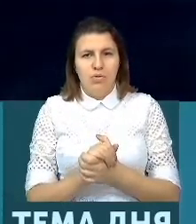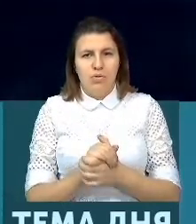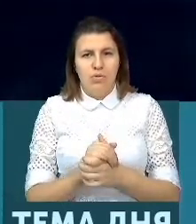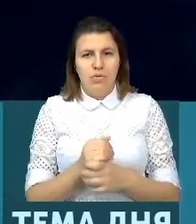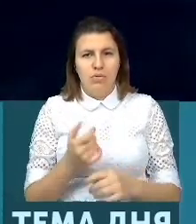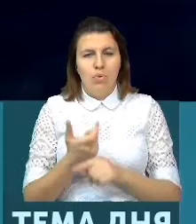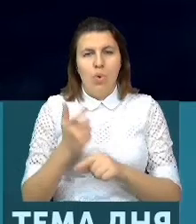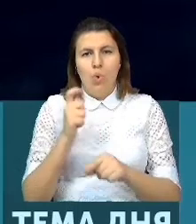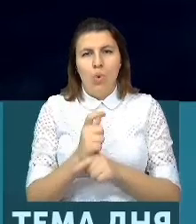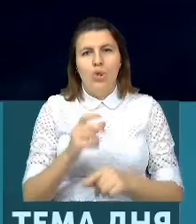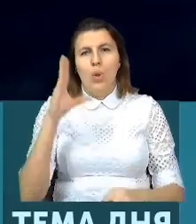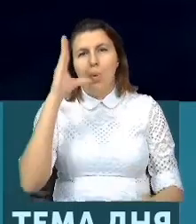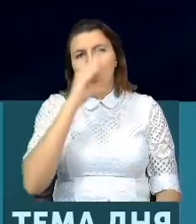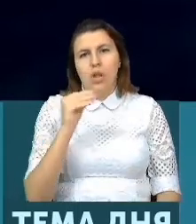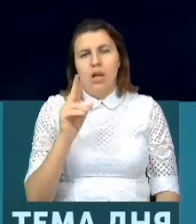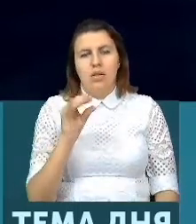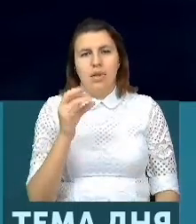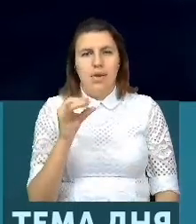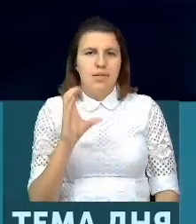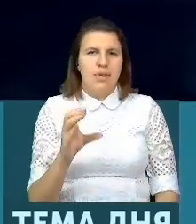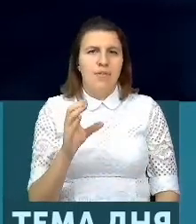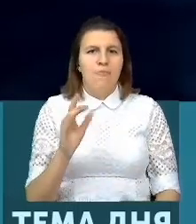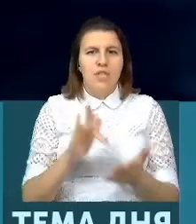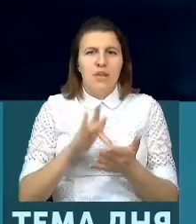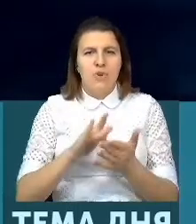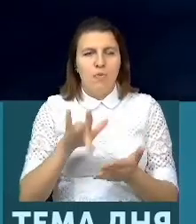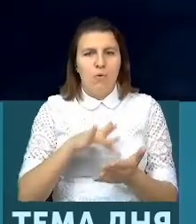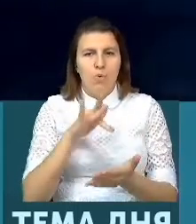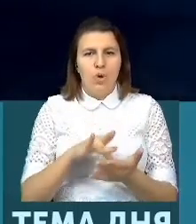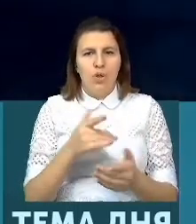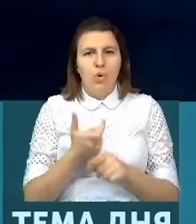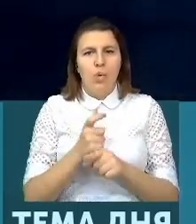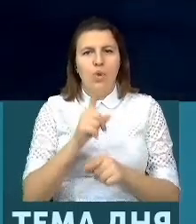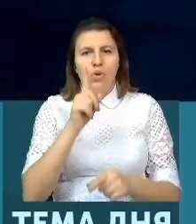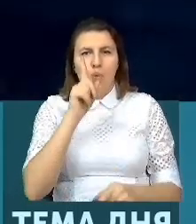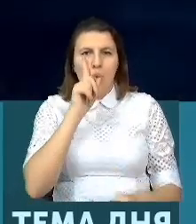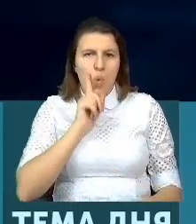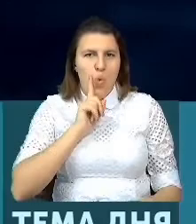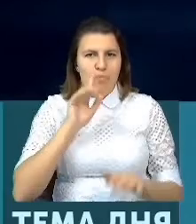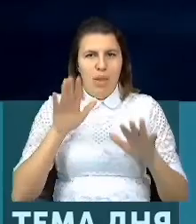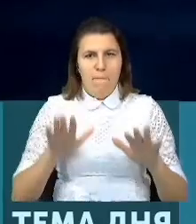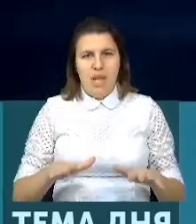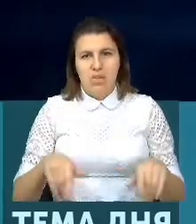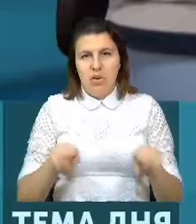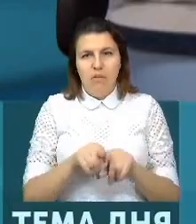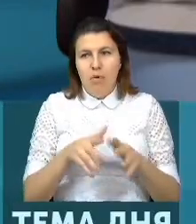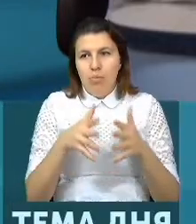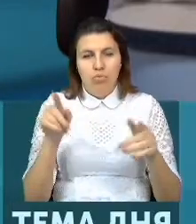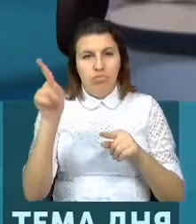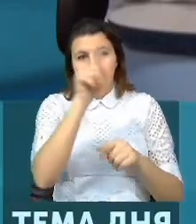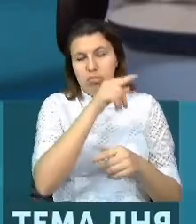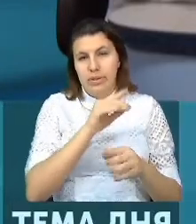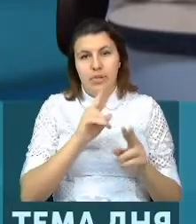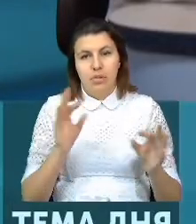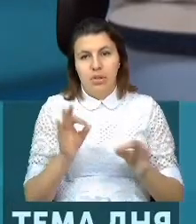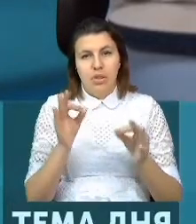удачный вообще кейс. В центре города очень удачное местоположение. Такого больше нигде нет. Ну, как минимум в